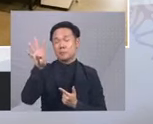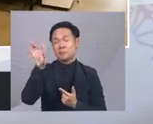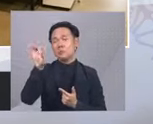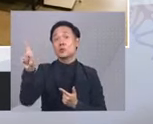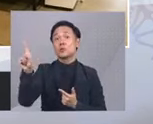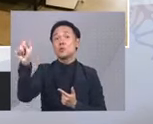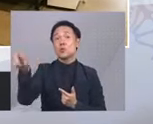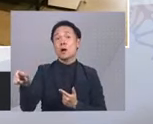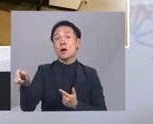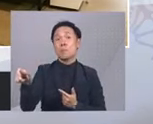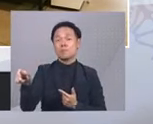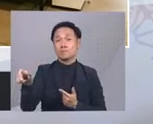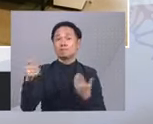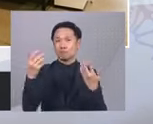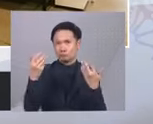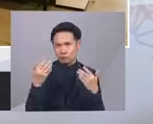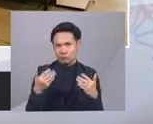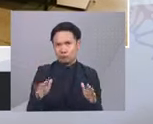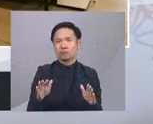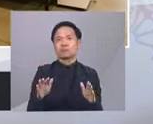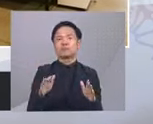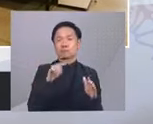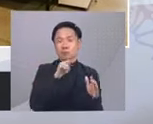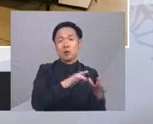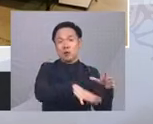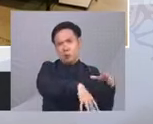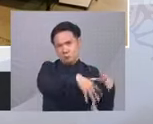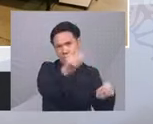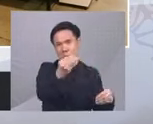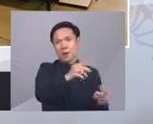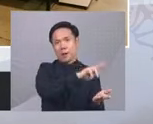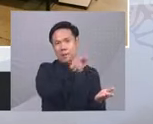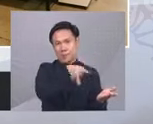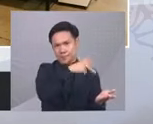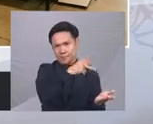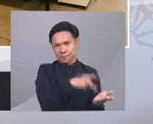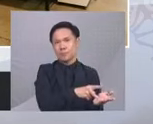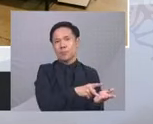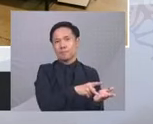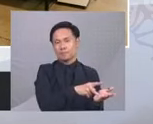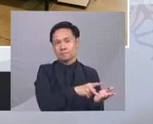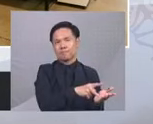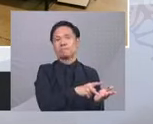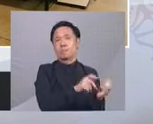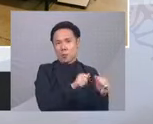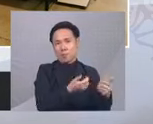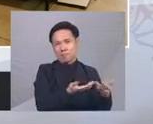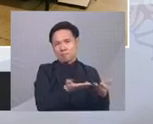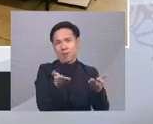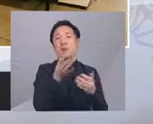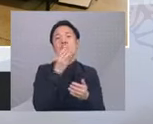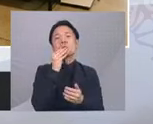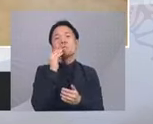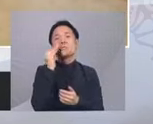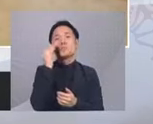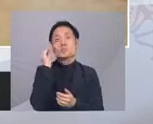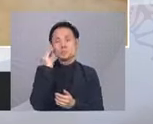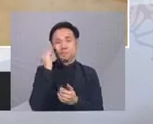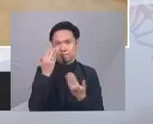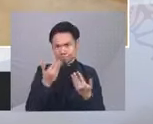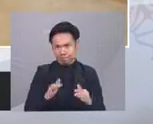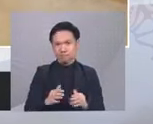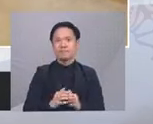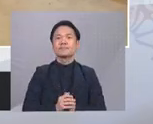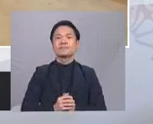individu telah pun selesai menjalani kuarantin wajib dan telah pun dibenarkan pulang ke rumah